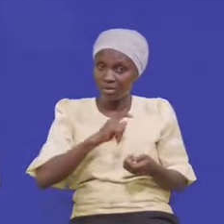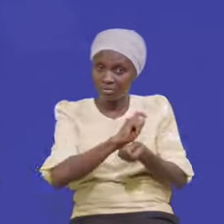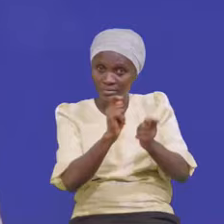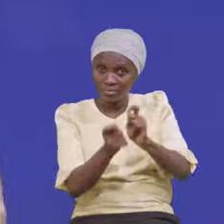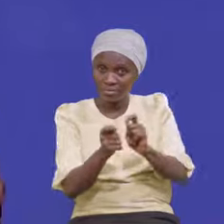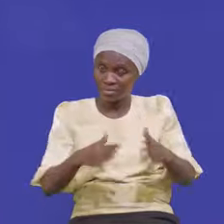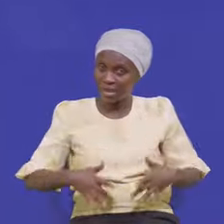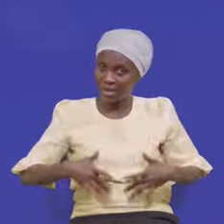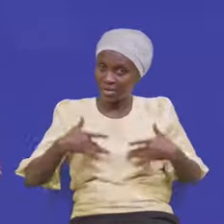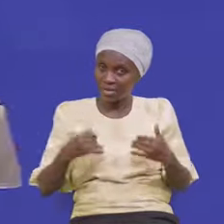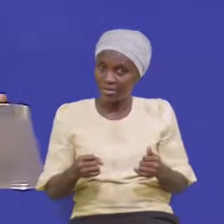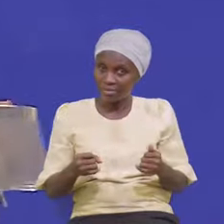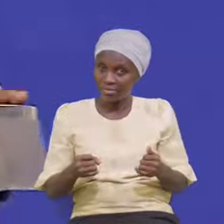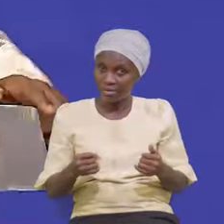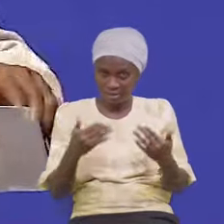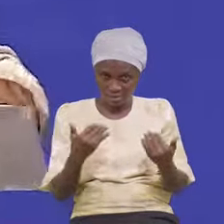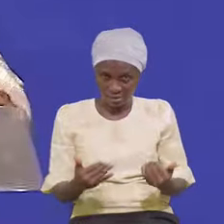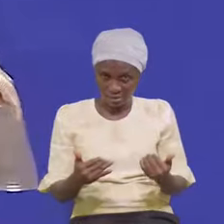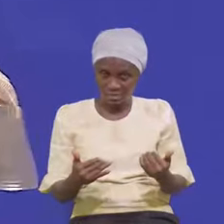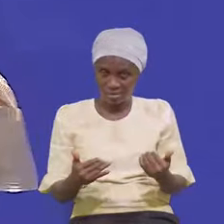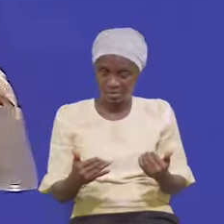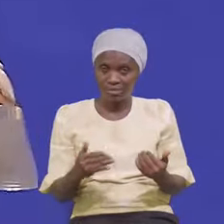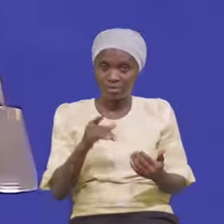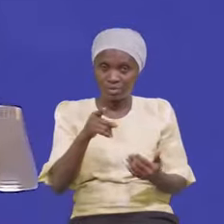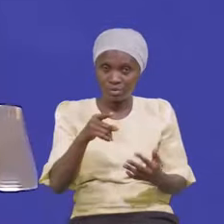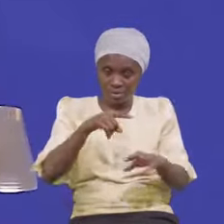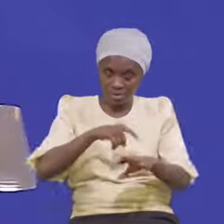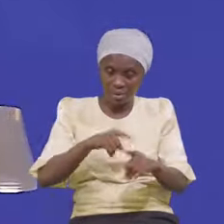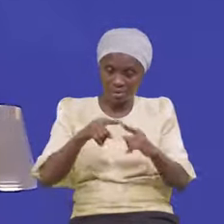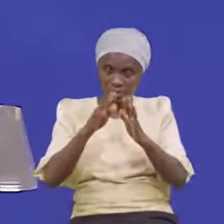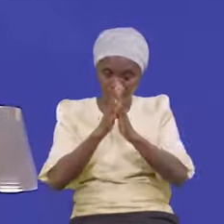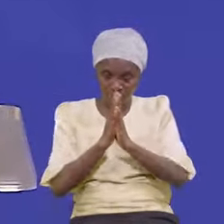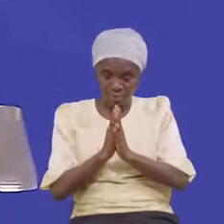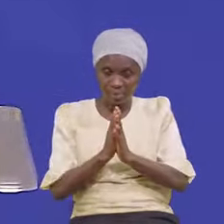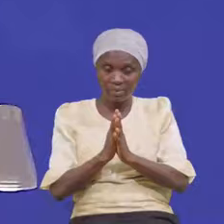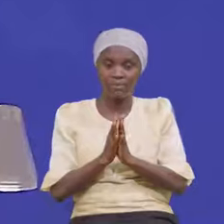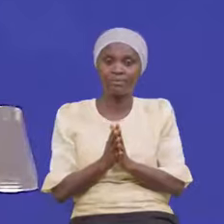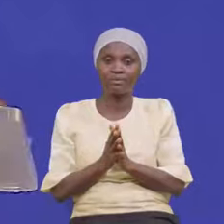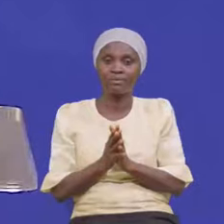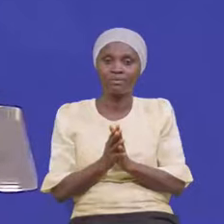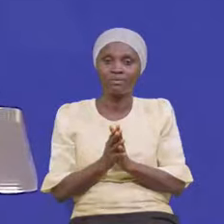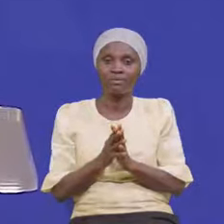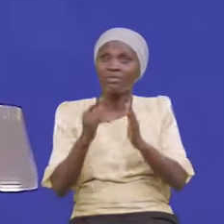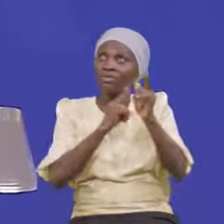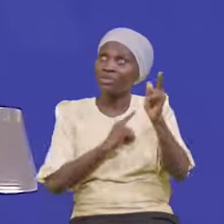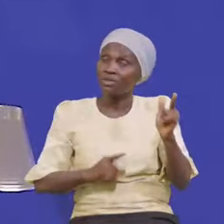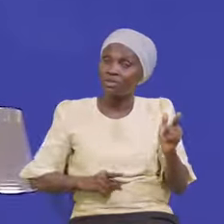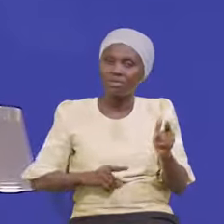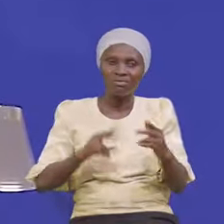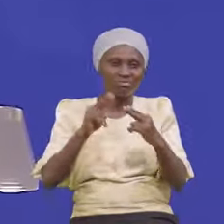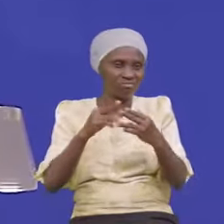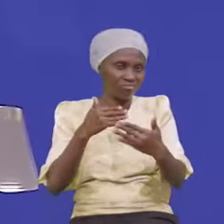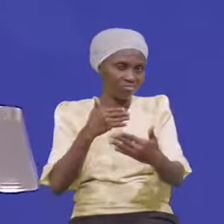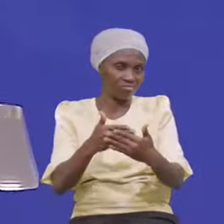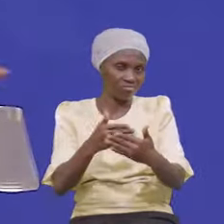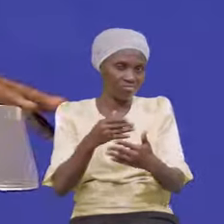రూపాంతరత పొందాలనుకుంటున్నారా? Heads bowed and eyes closed. అయితే తలలు వంచుదాం, కళ్ళు మూసుకుందాం. The Lord is very near. ప్రభు